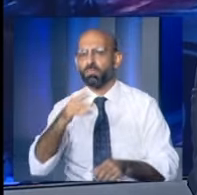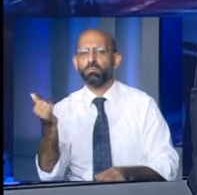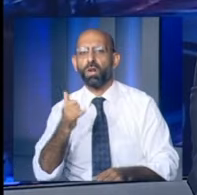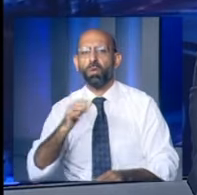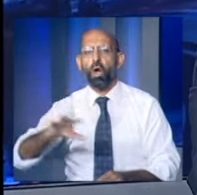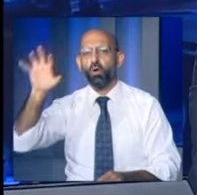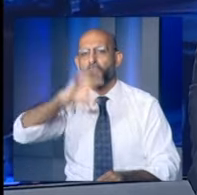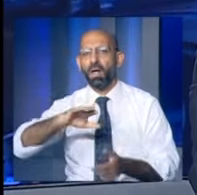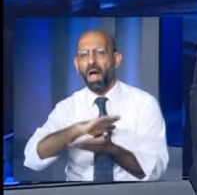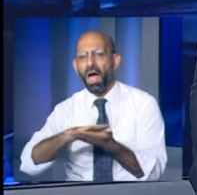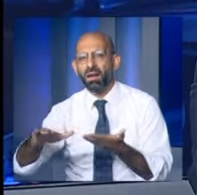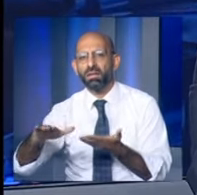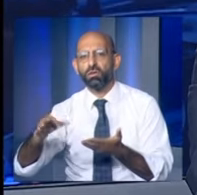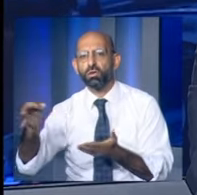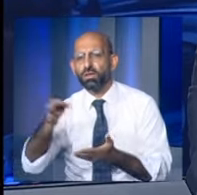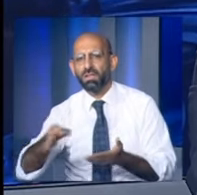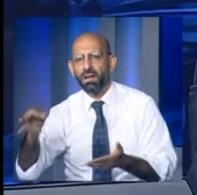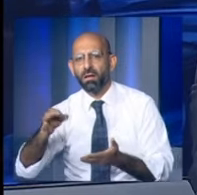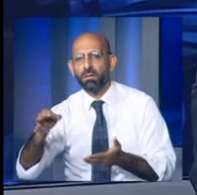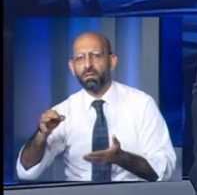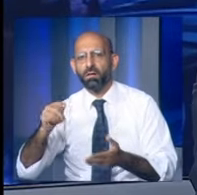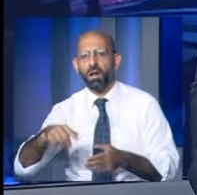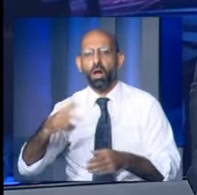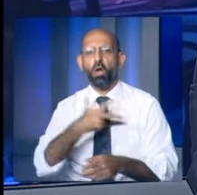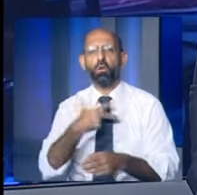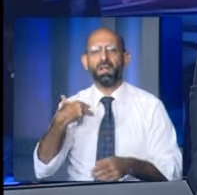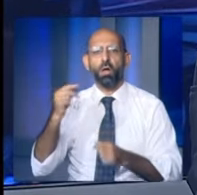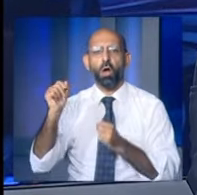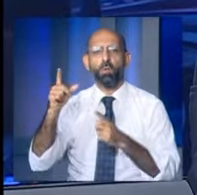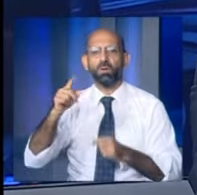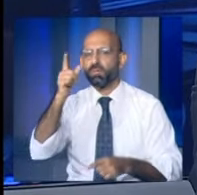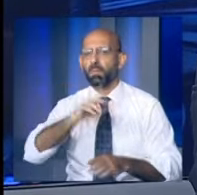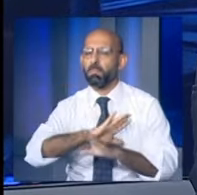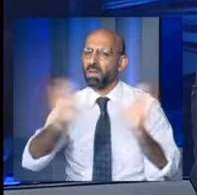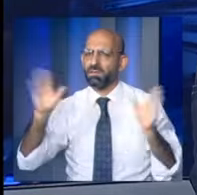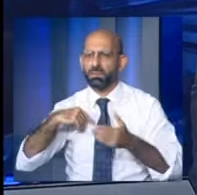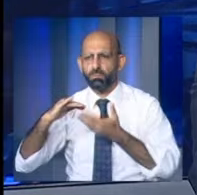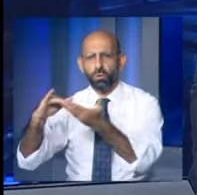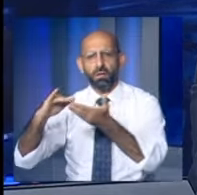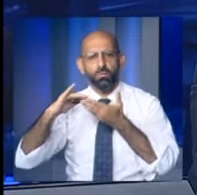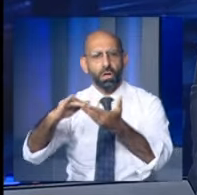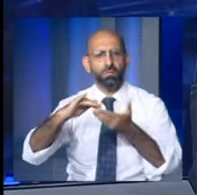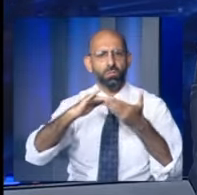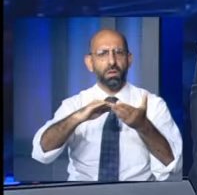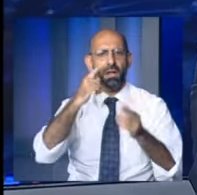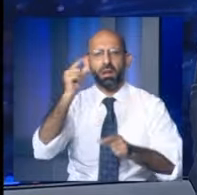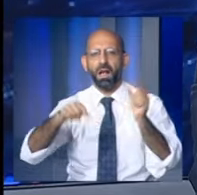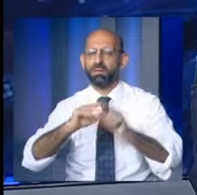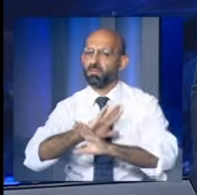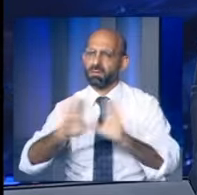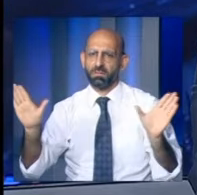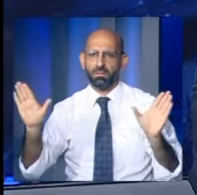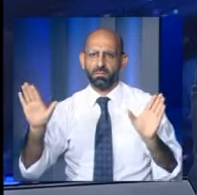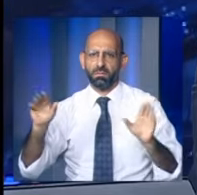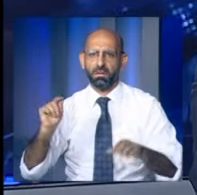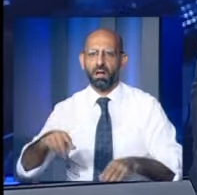بانتشار قوات عسكرية وأسلحة أجنبية على أراضي الجزيرة، أشار الناطق إلى أن سلطات قبرص تقدم فقط المساعدة